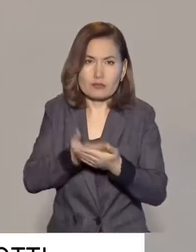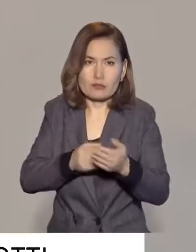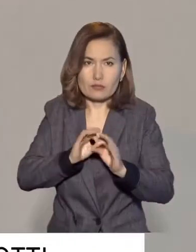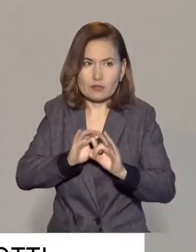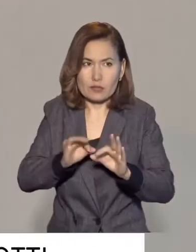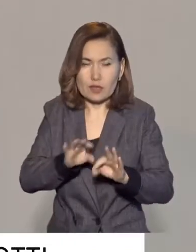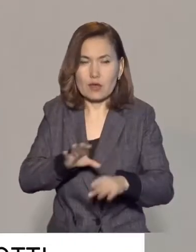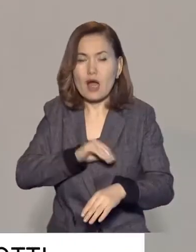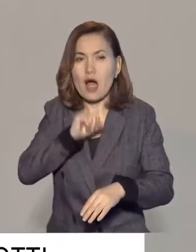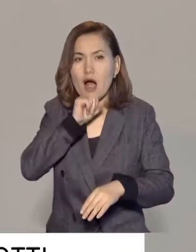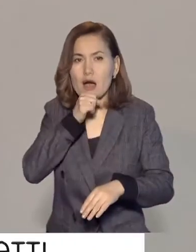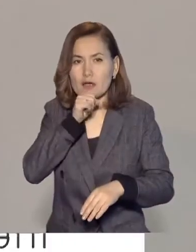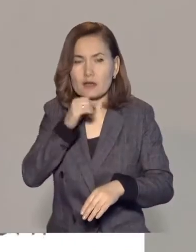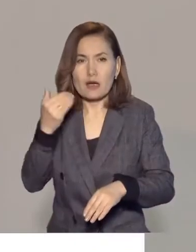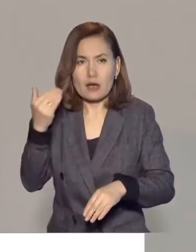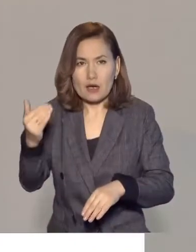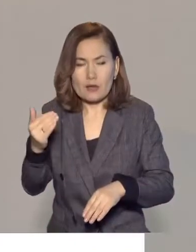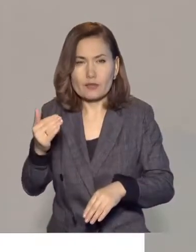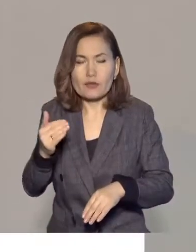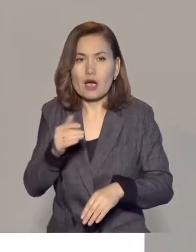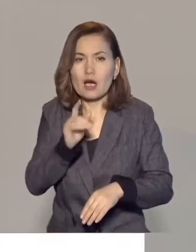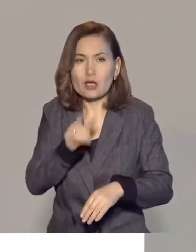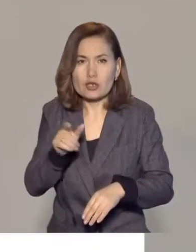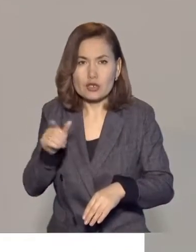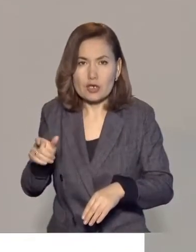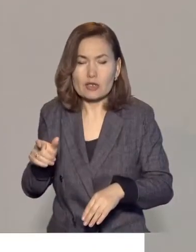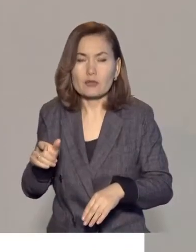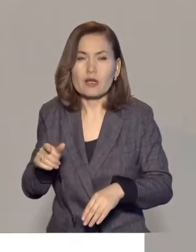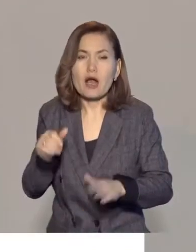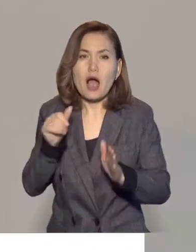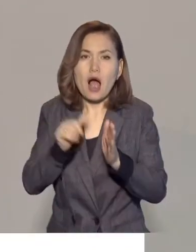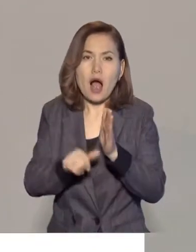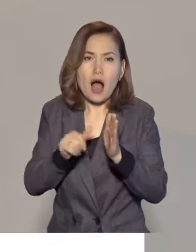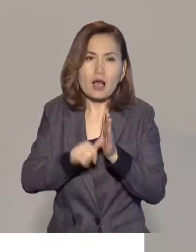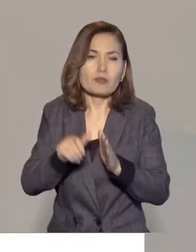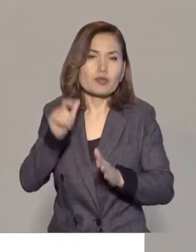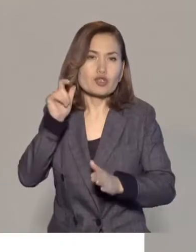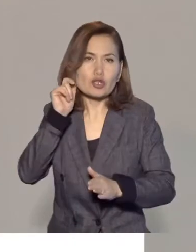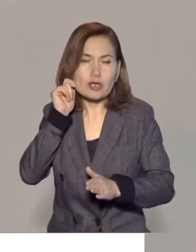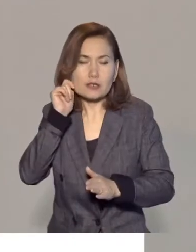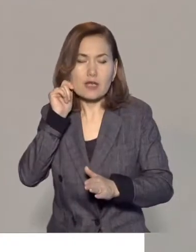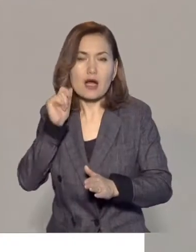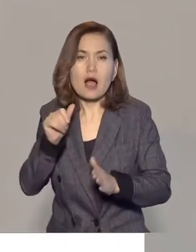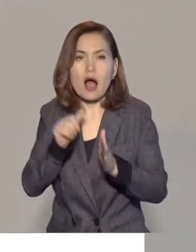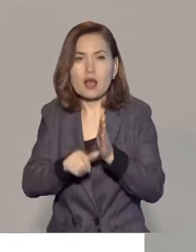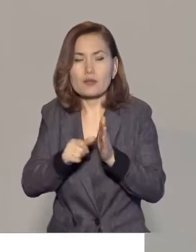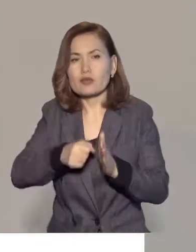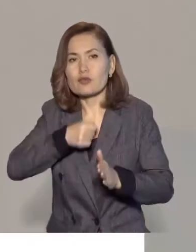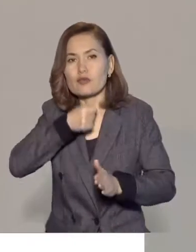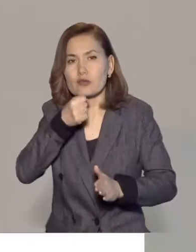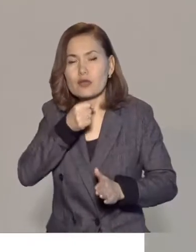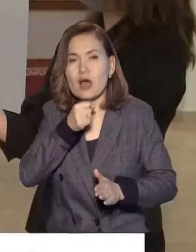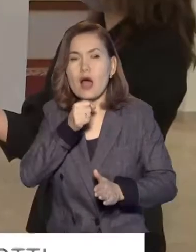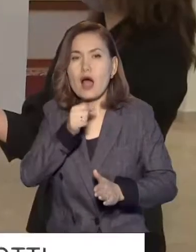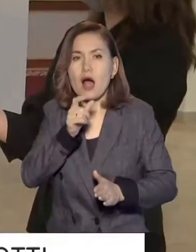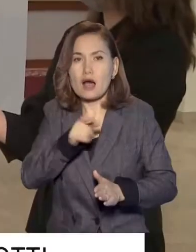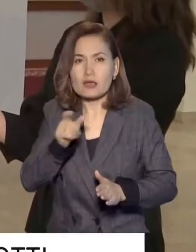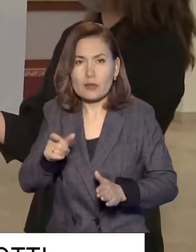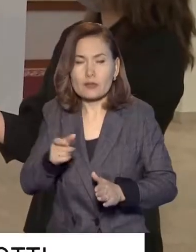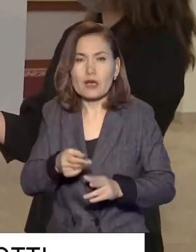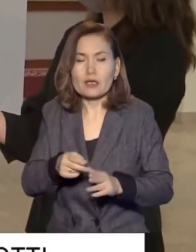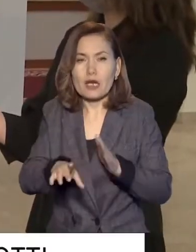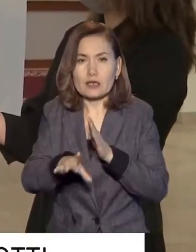Ақсақал кісі жасы 60-тан асқан болу керек, 60-ға толған немесе 60-тан асқан және ел алдында абыройы бар,